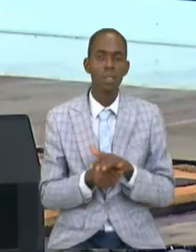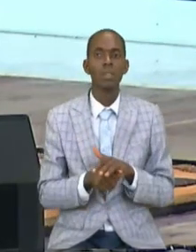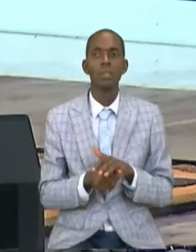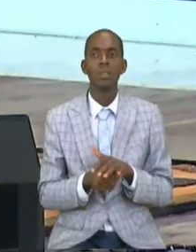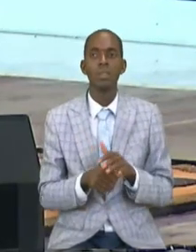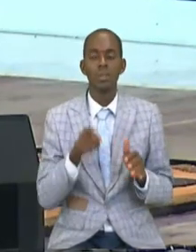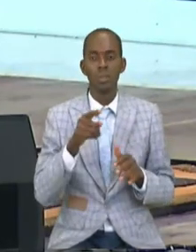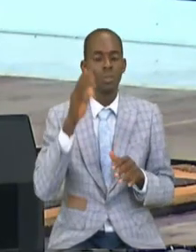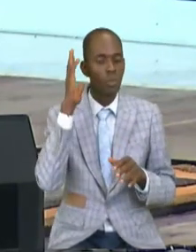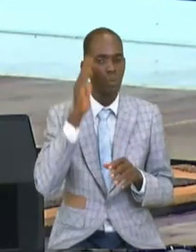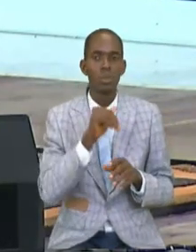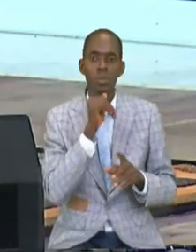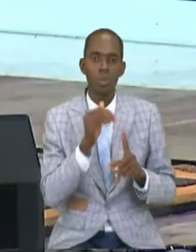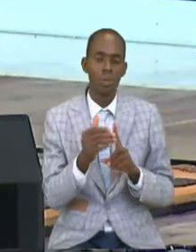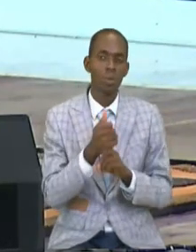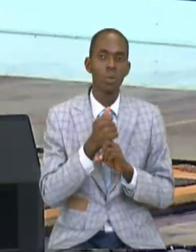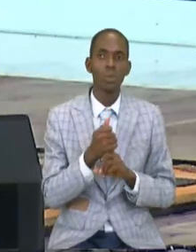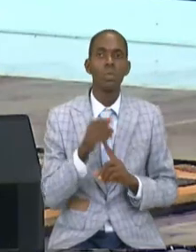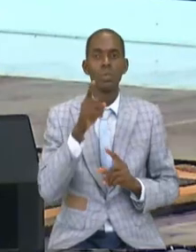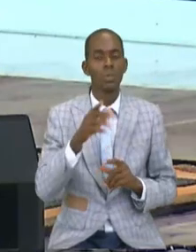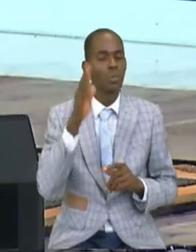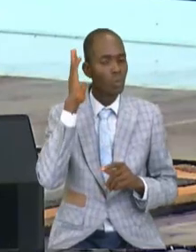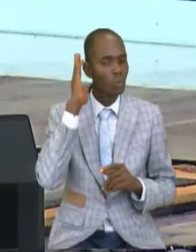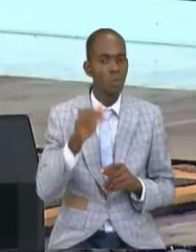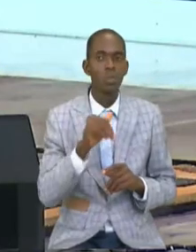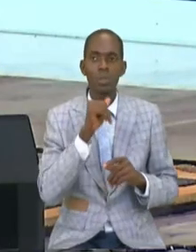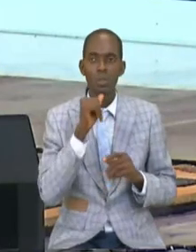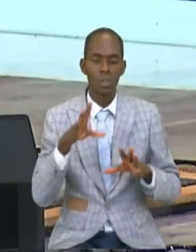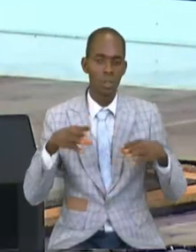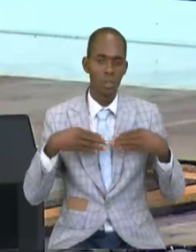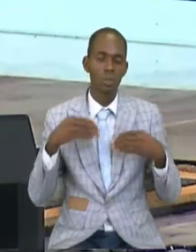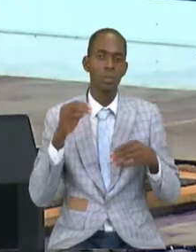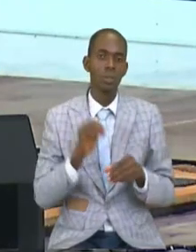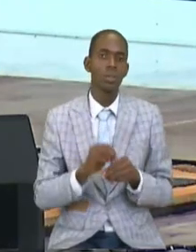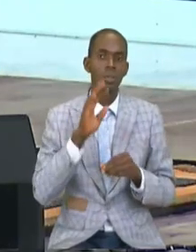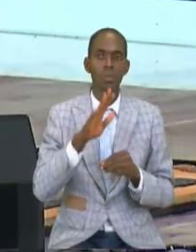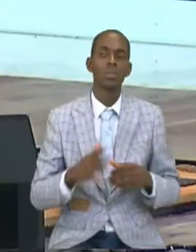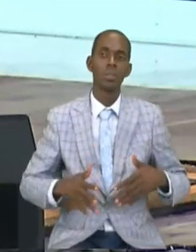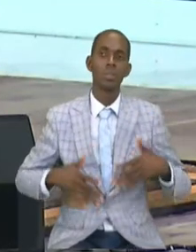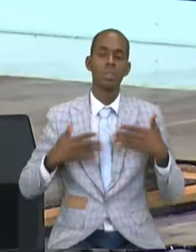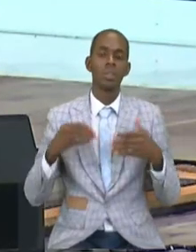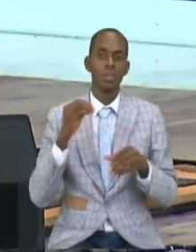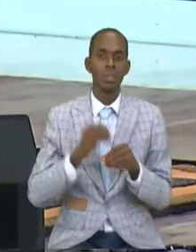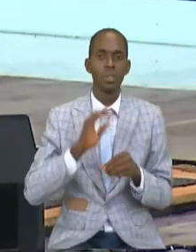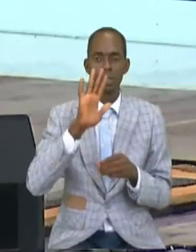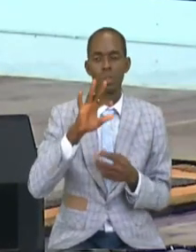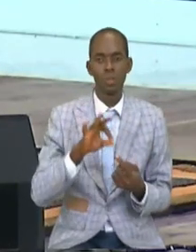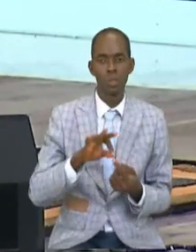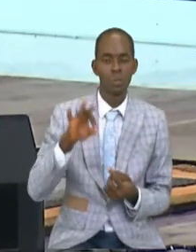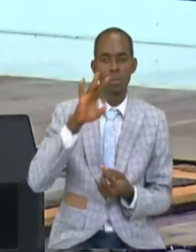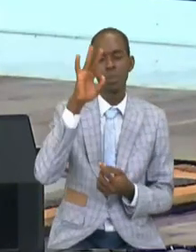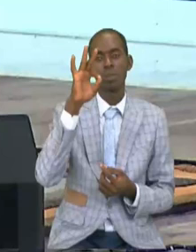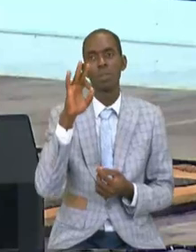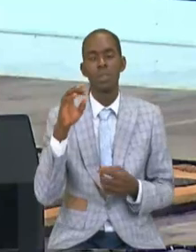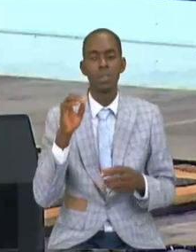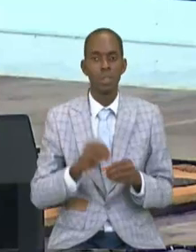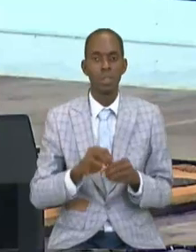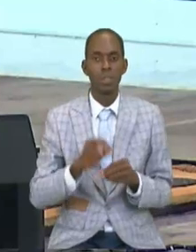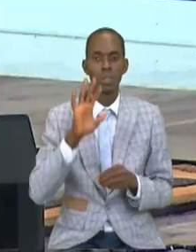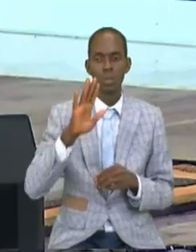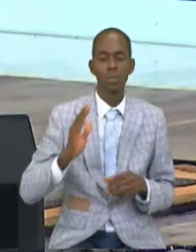cacher, vous n'allez pas l'embrasser, vous n'allez pas le tolérer dans votre vie, dans